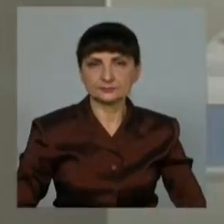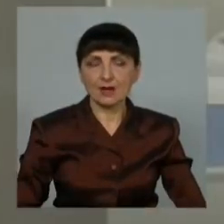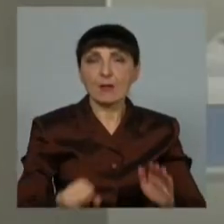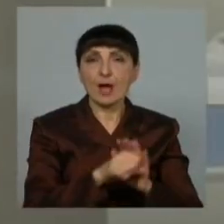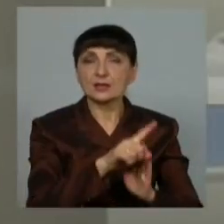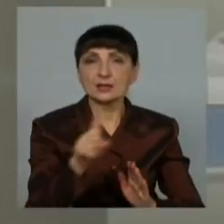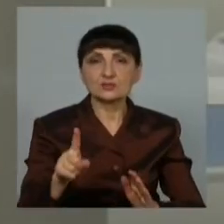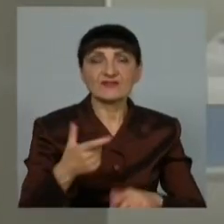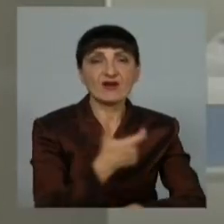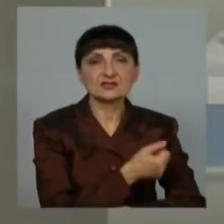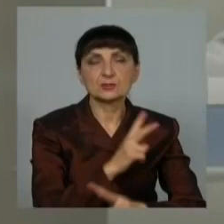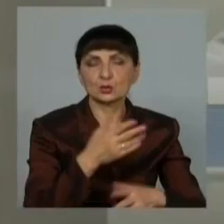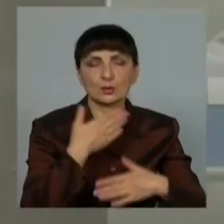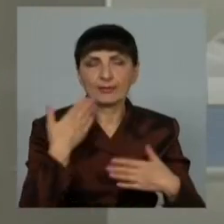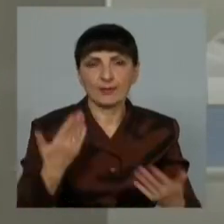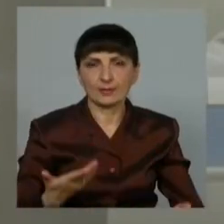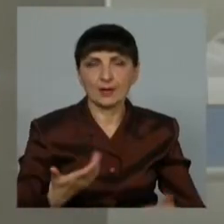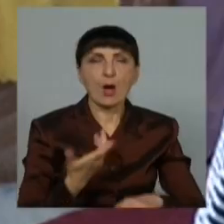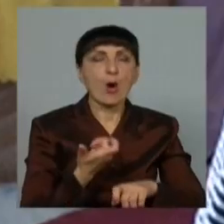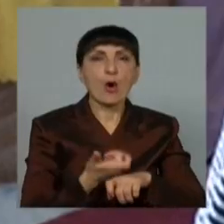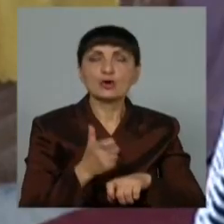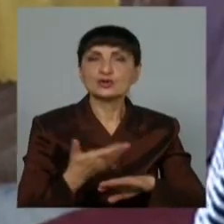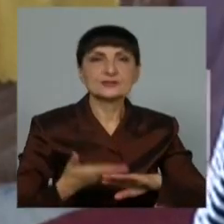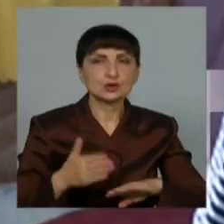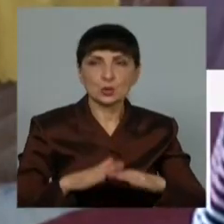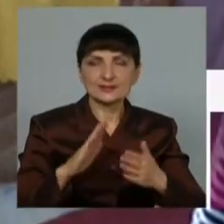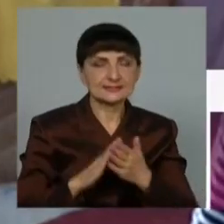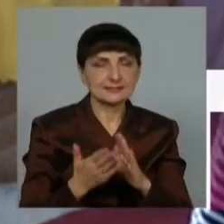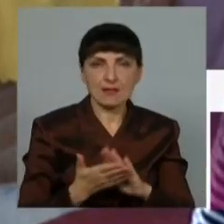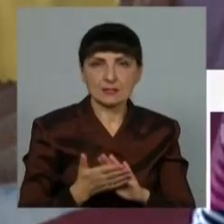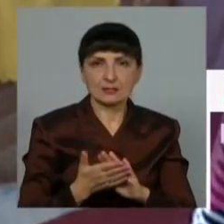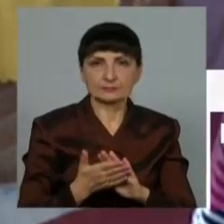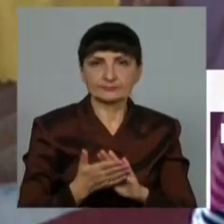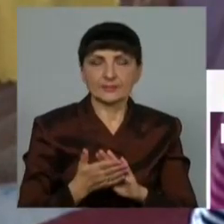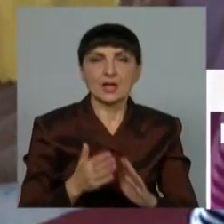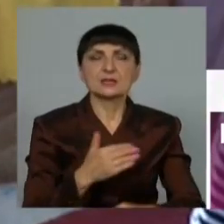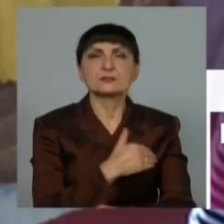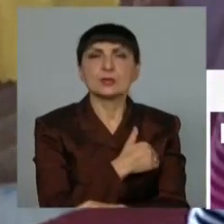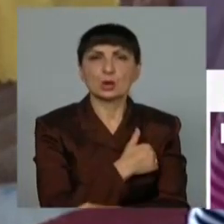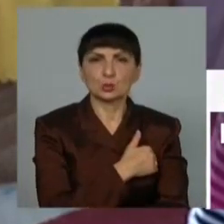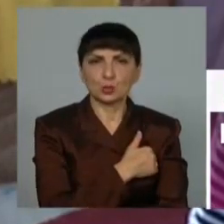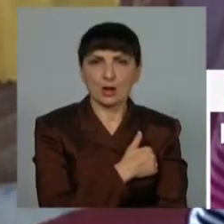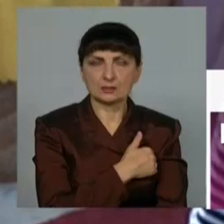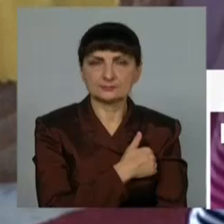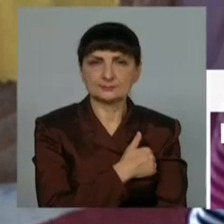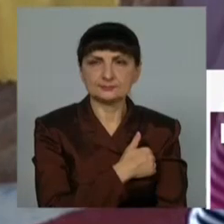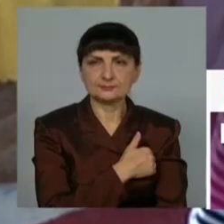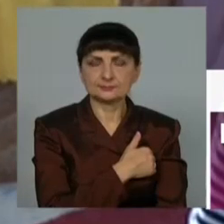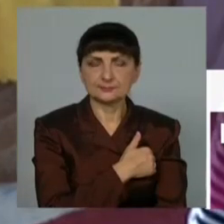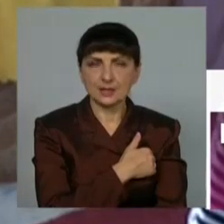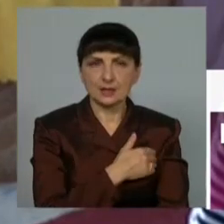Погибшие не были вакцинированы. Очень тяжелое было состояние. Во-первых, температура. Вот,